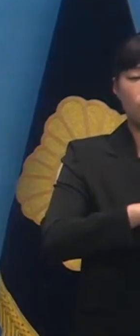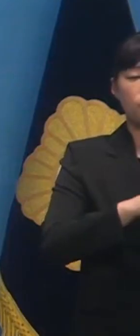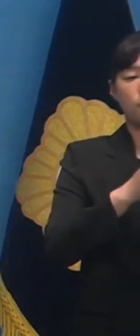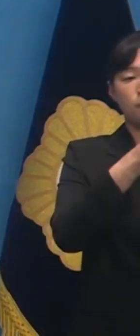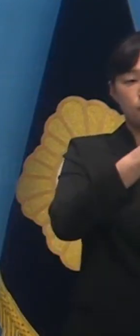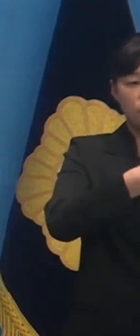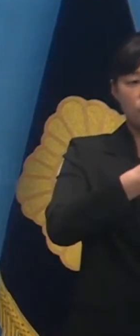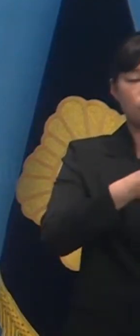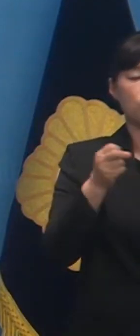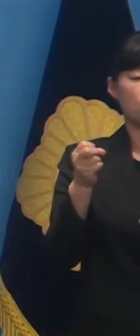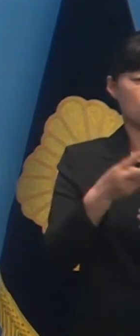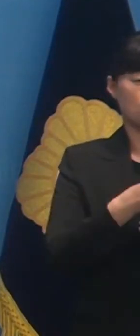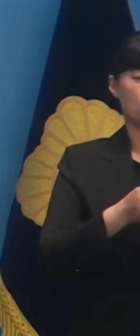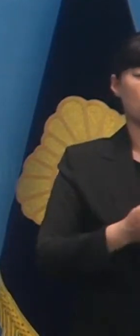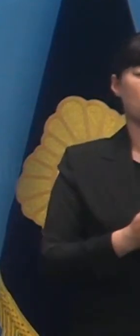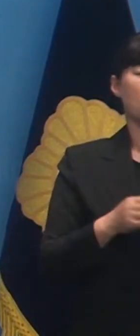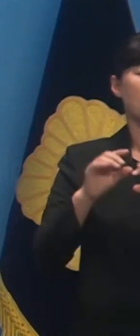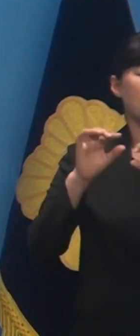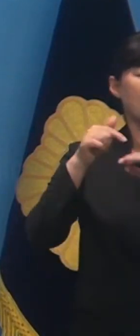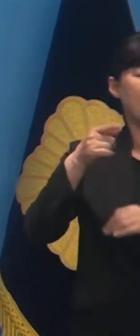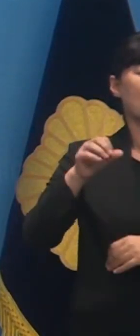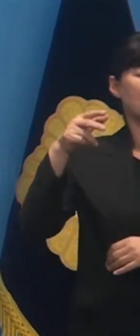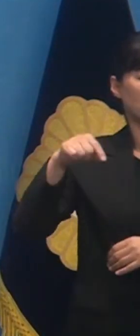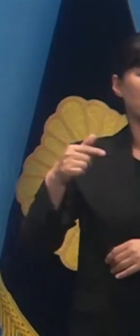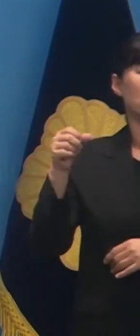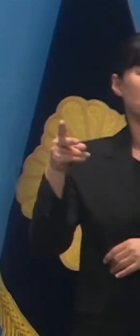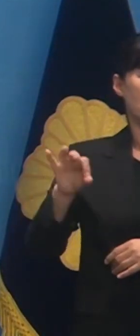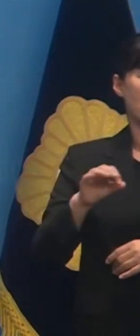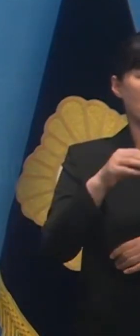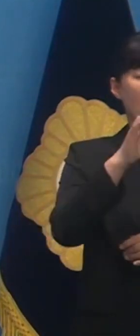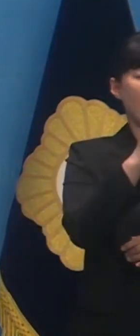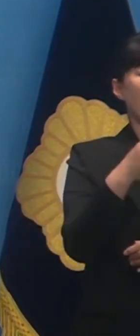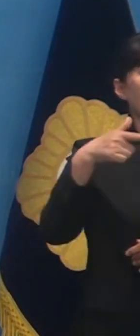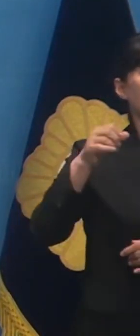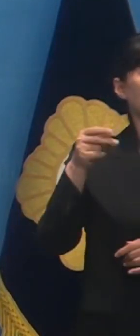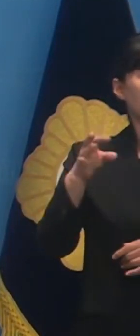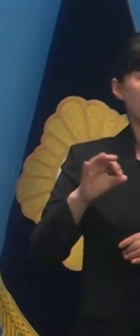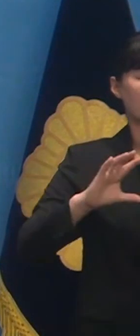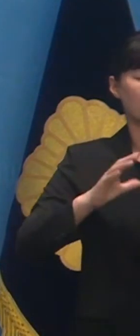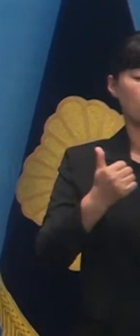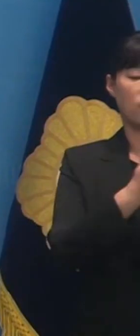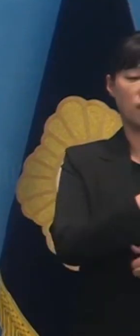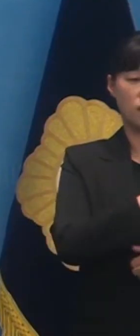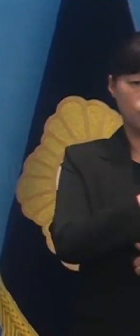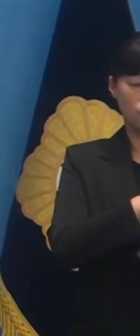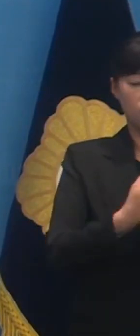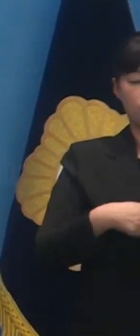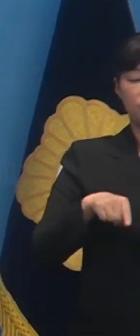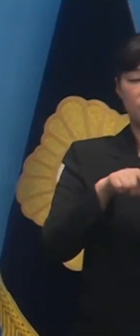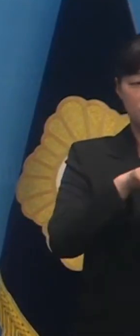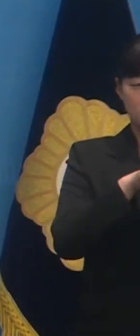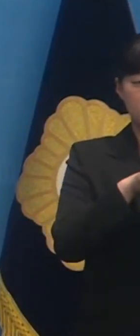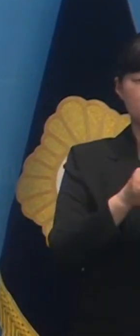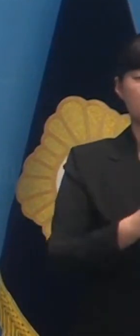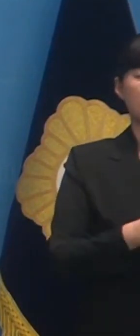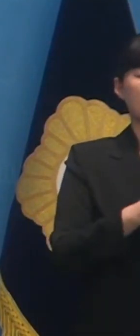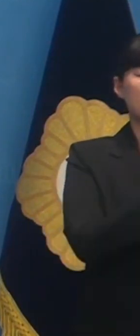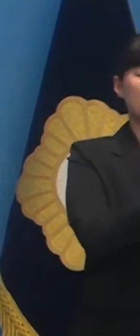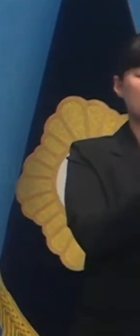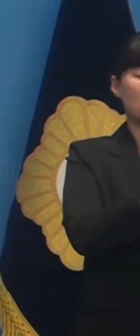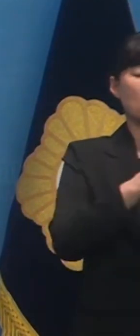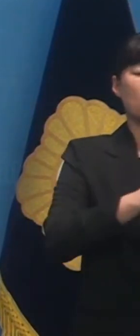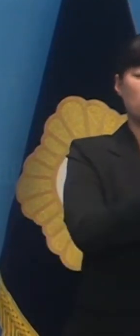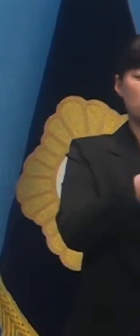및 강준현, 최경두, 오기형, 김재석 국회의원과 공동 주최로 디지털